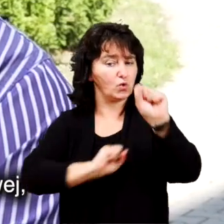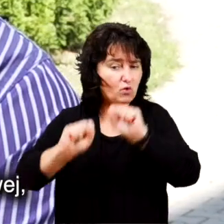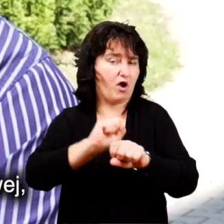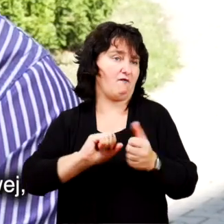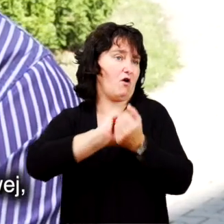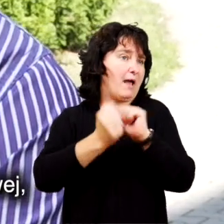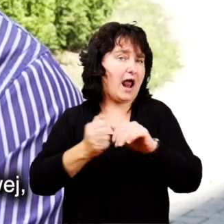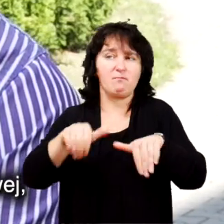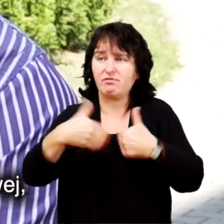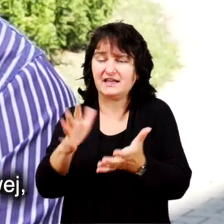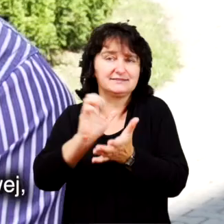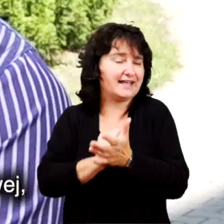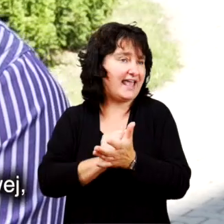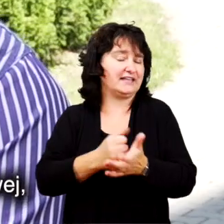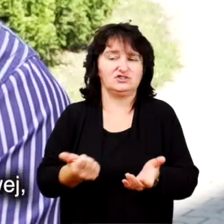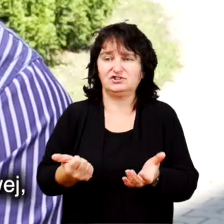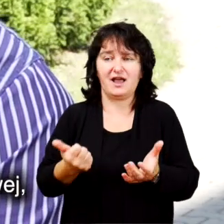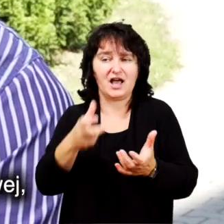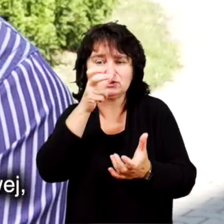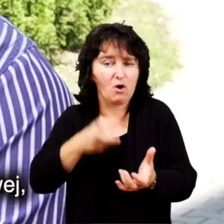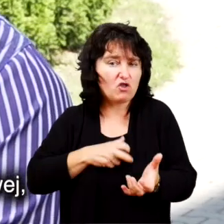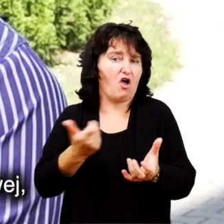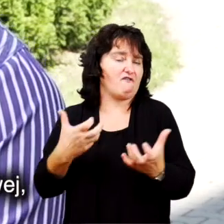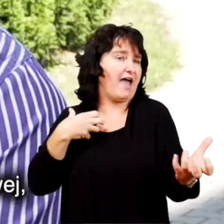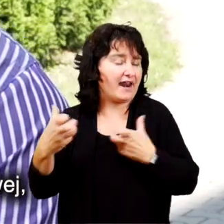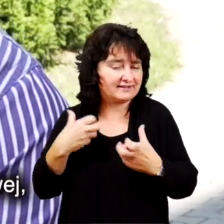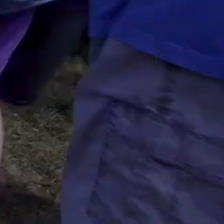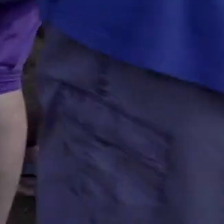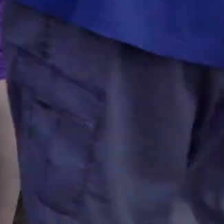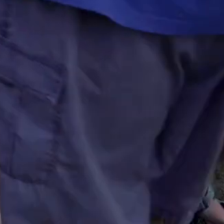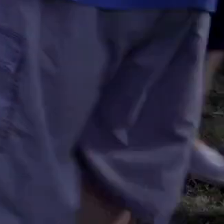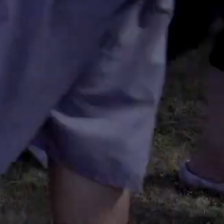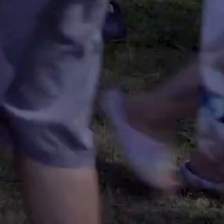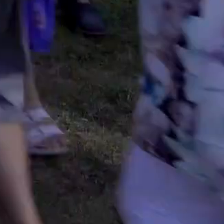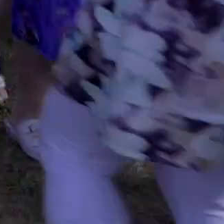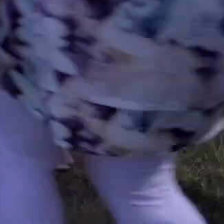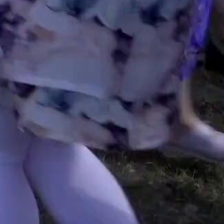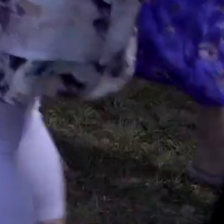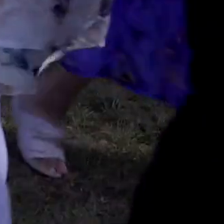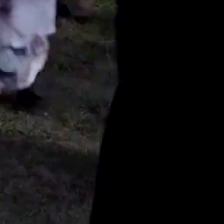w zajęciach o charakterze sportowym, artystycznym, integracyjnym.